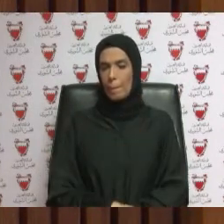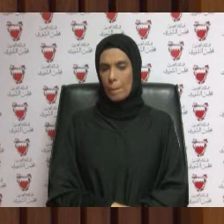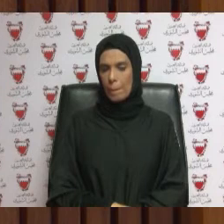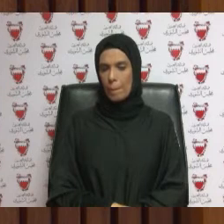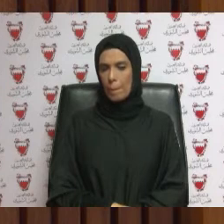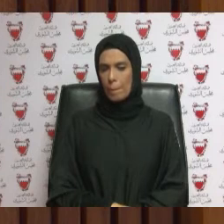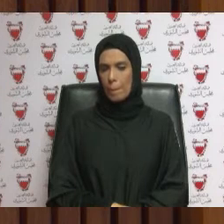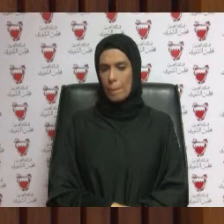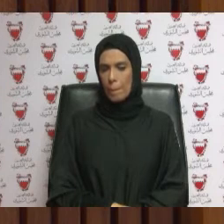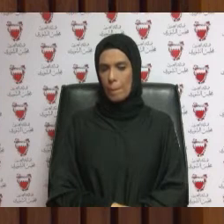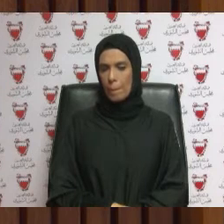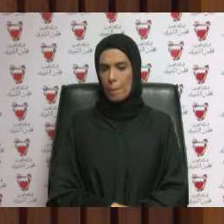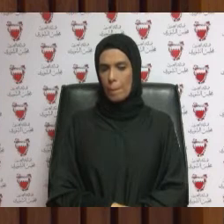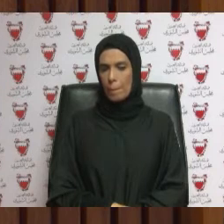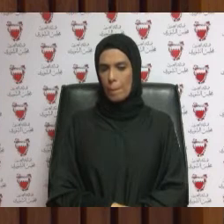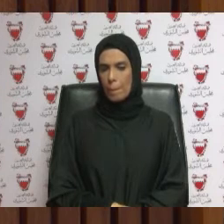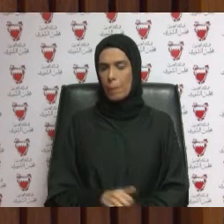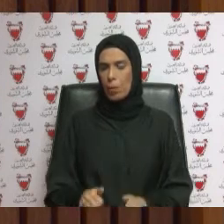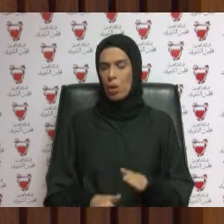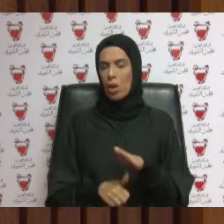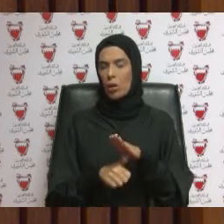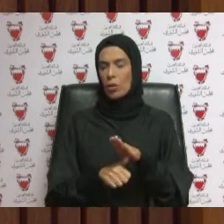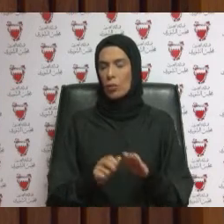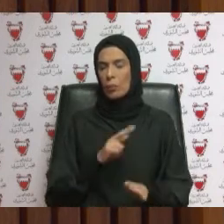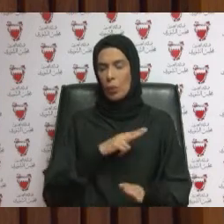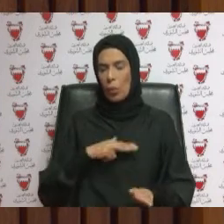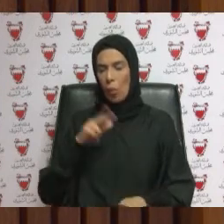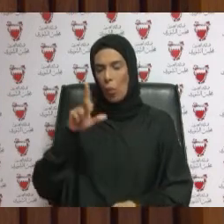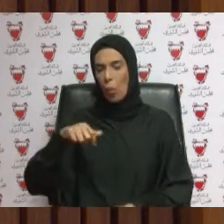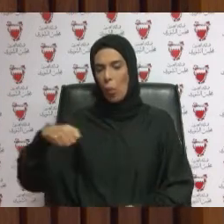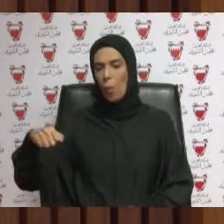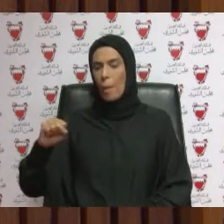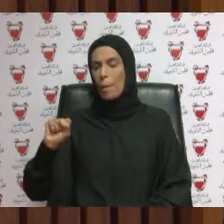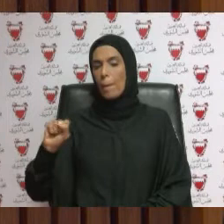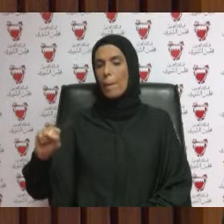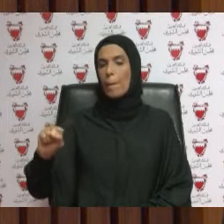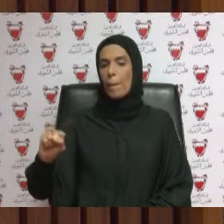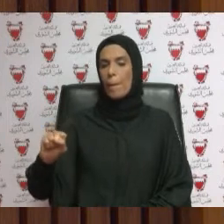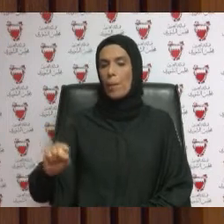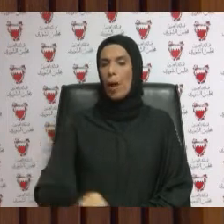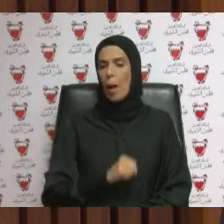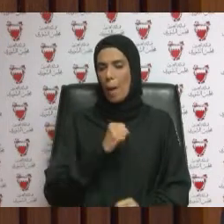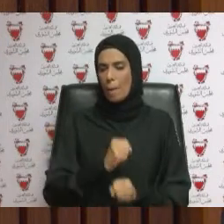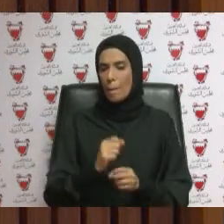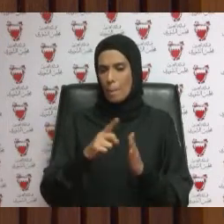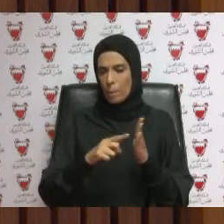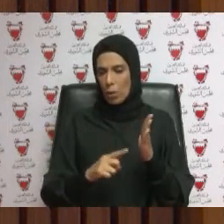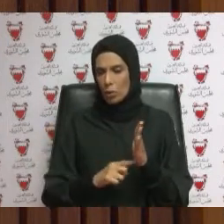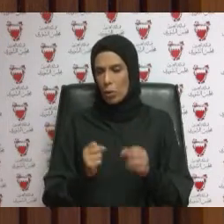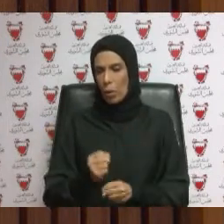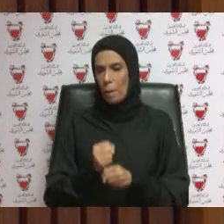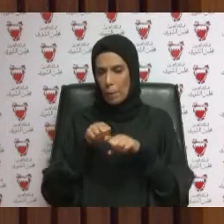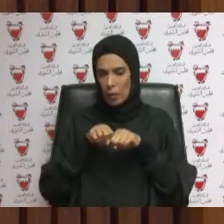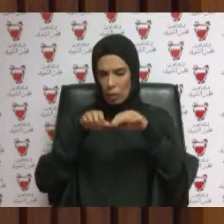والنص كالآتي: على رئيس مجلس الوزراء والوزراء كل فيما يخصه تنفيذ هذا القانون ويعمل به من اليوم